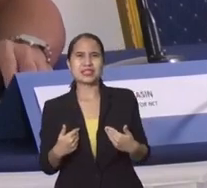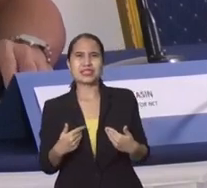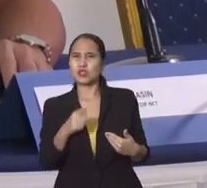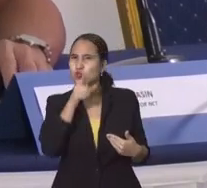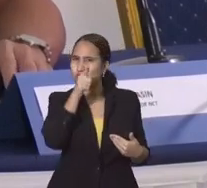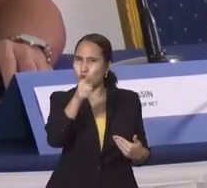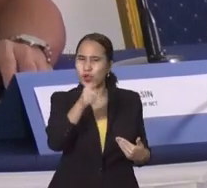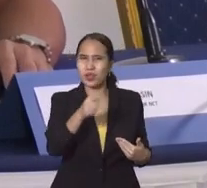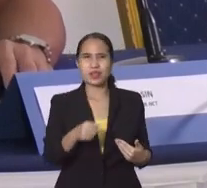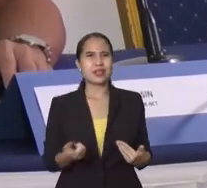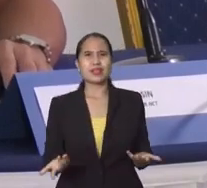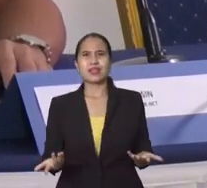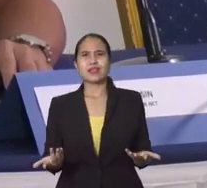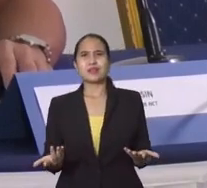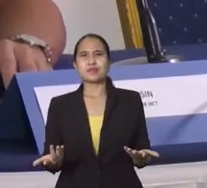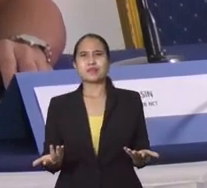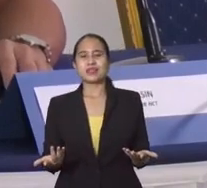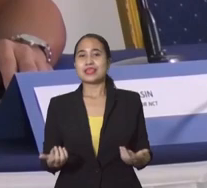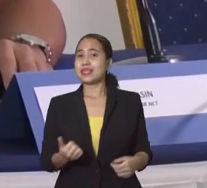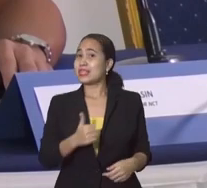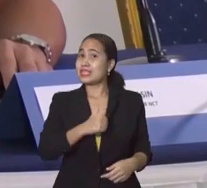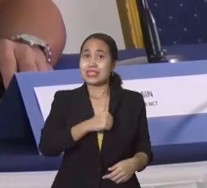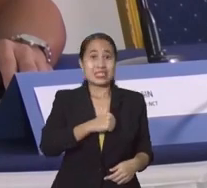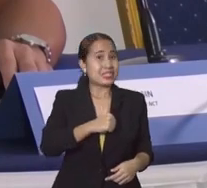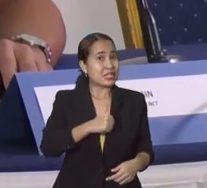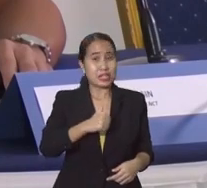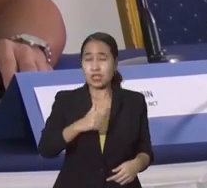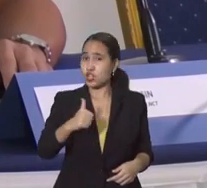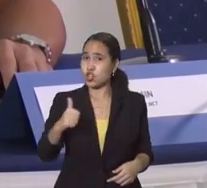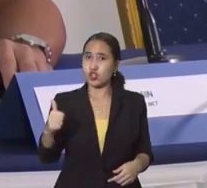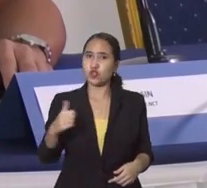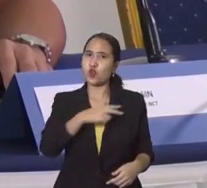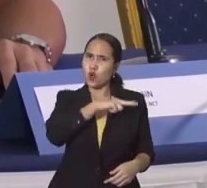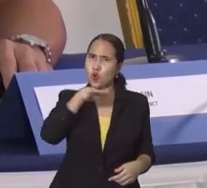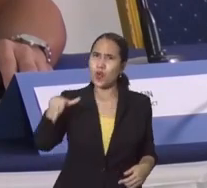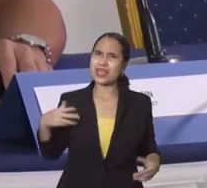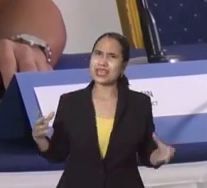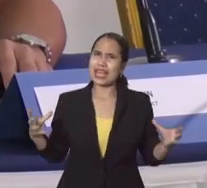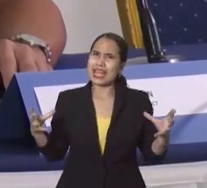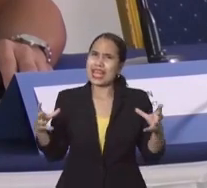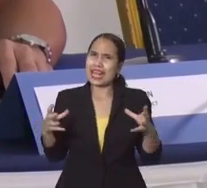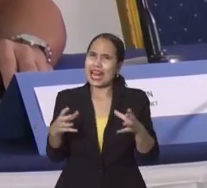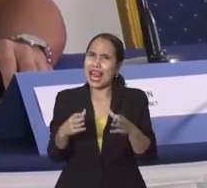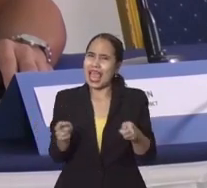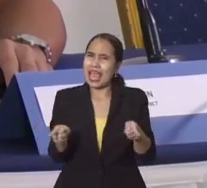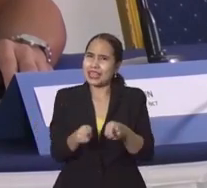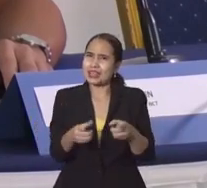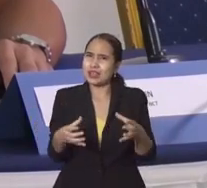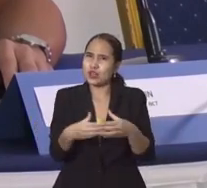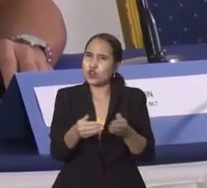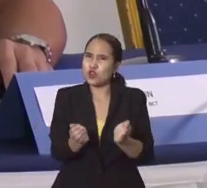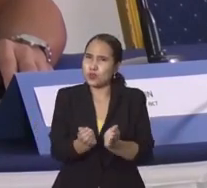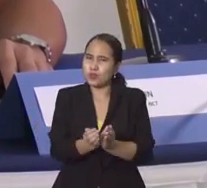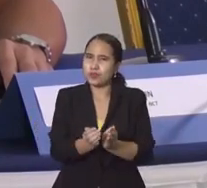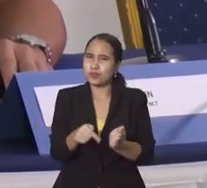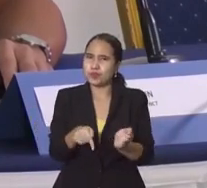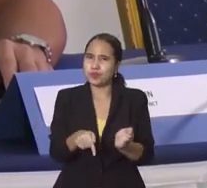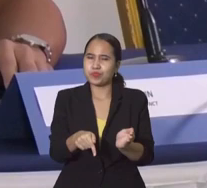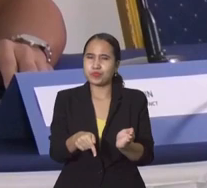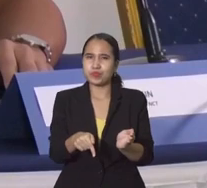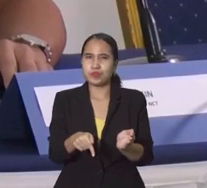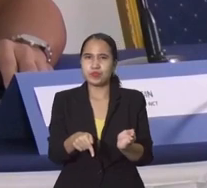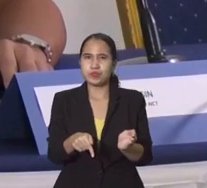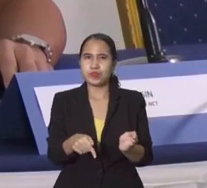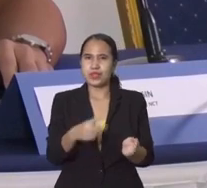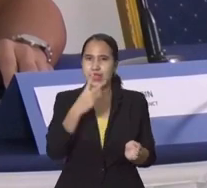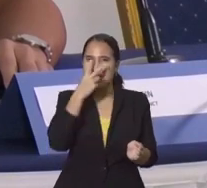doel. Het is ongelooflijk wat daar gebeurt. We zijn een kleine gemeenschap. Je ziet waar die container